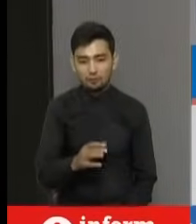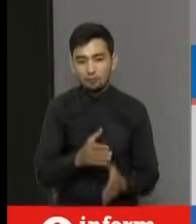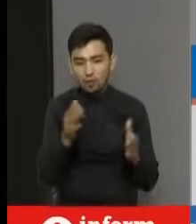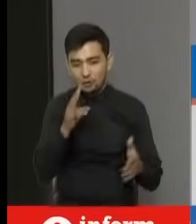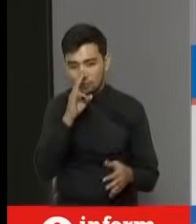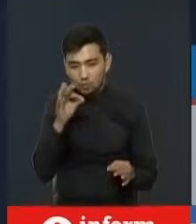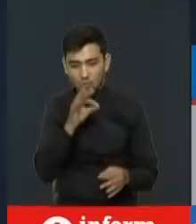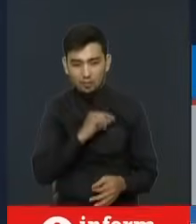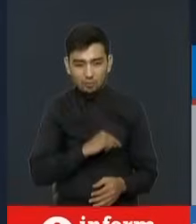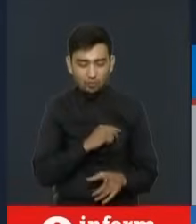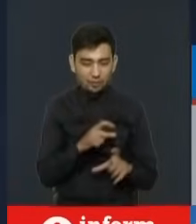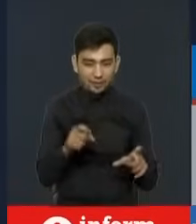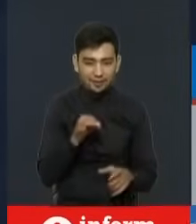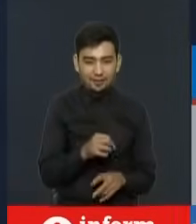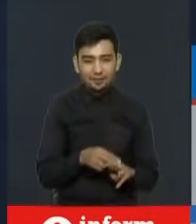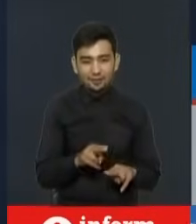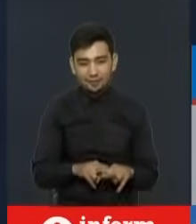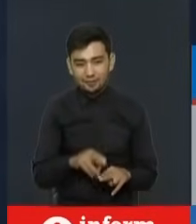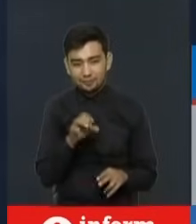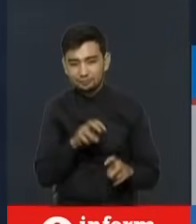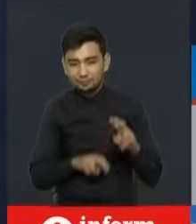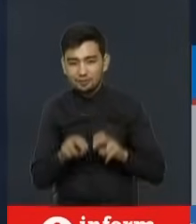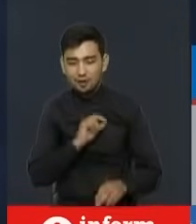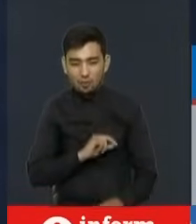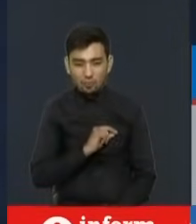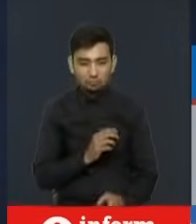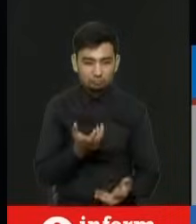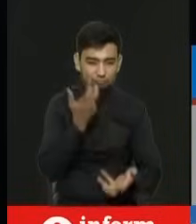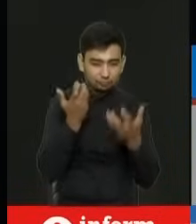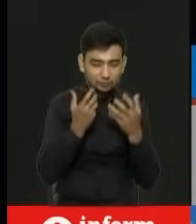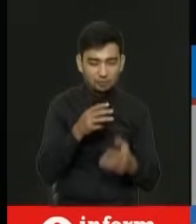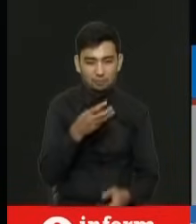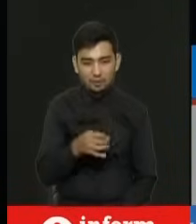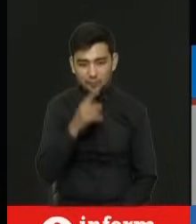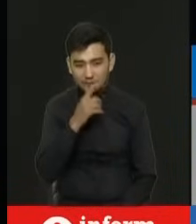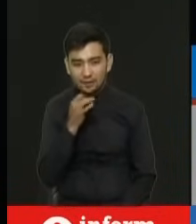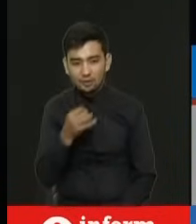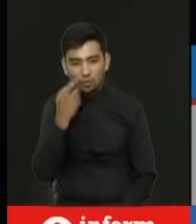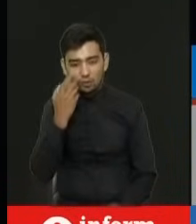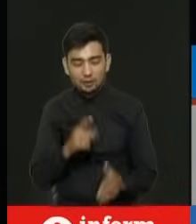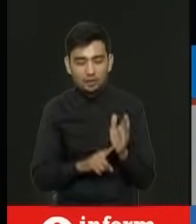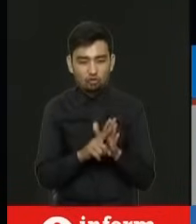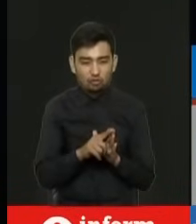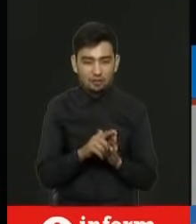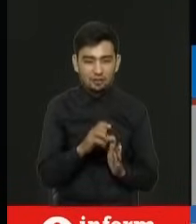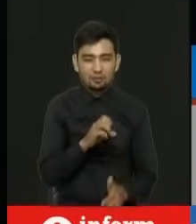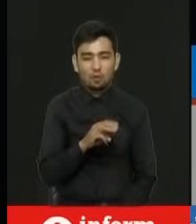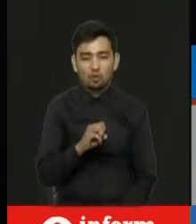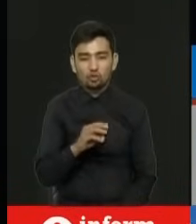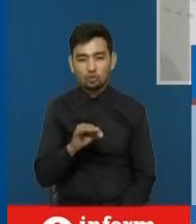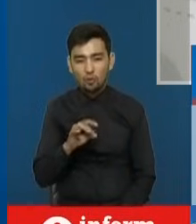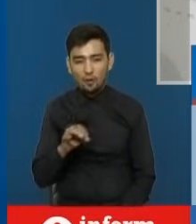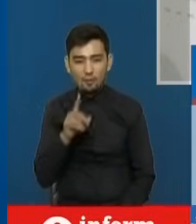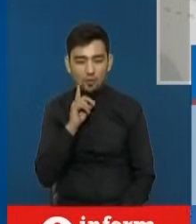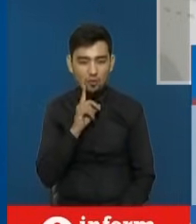начинающих сотрудников. Так, сотрудники сайта по поиску работы изучили данные за май, когда начинается активный набор на стажировку молодых